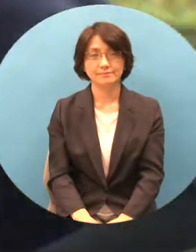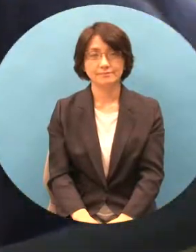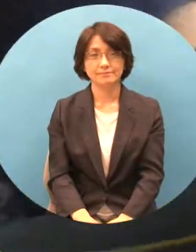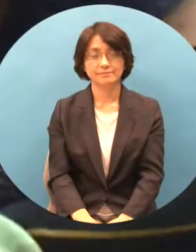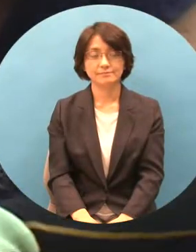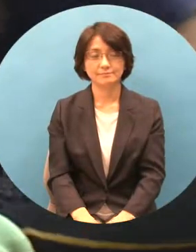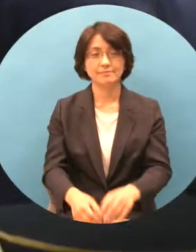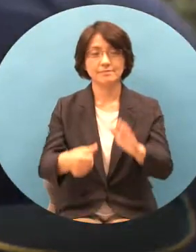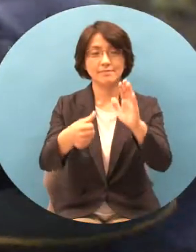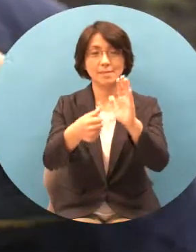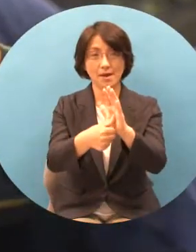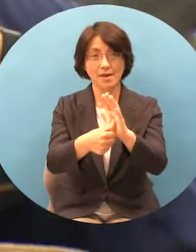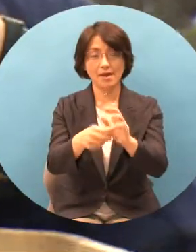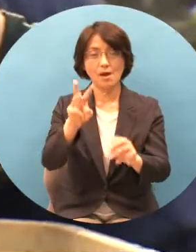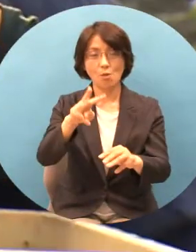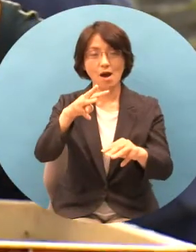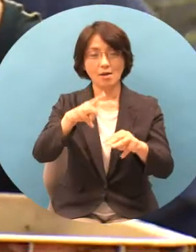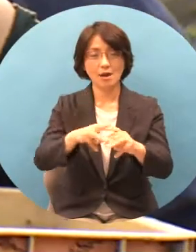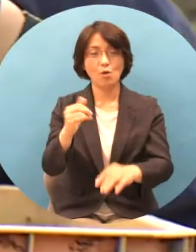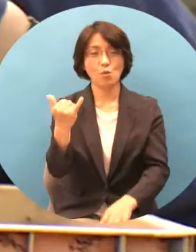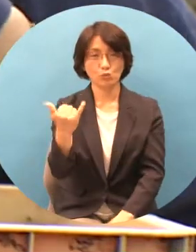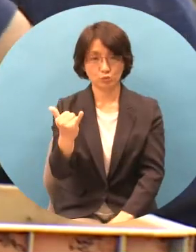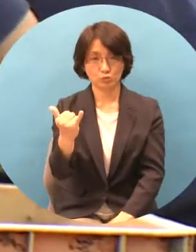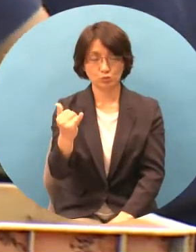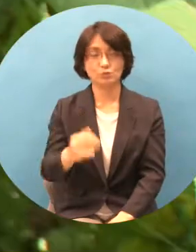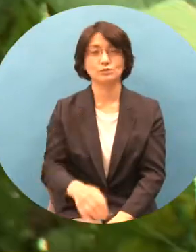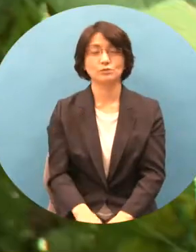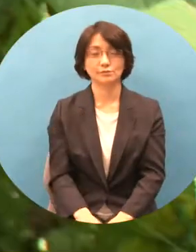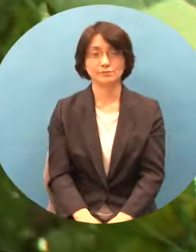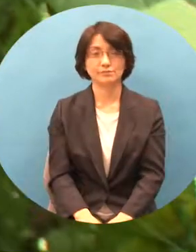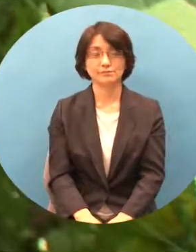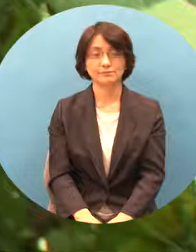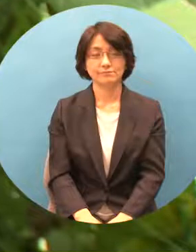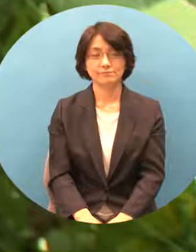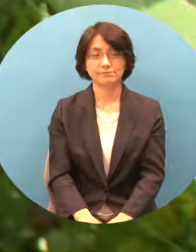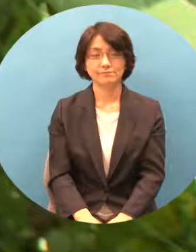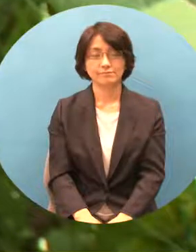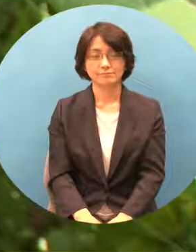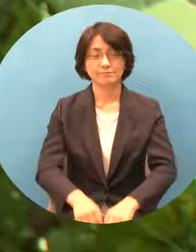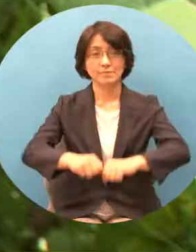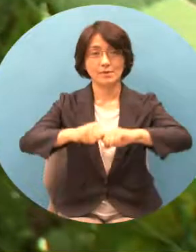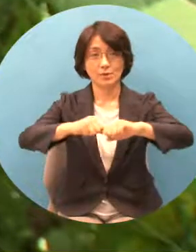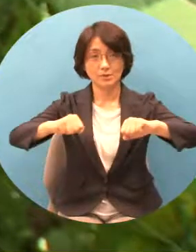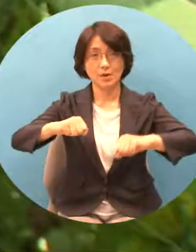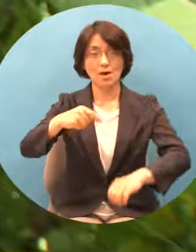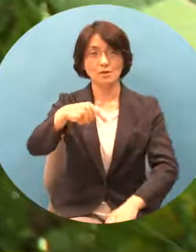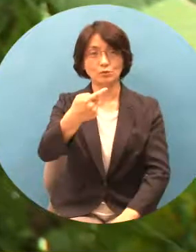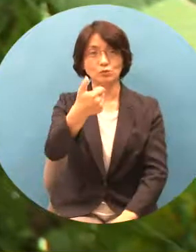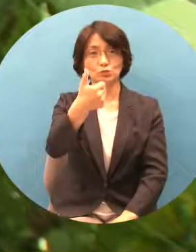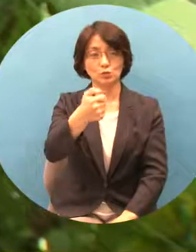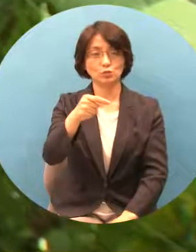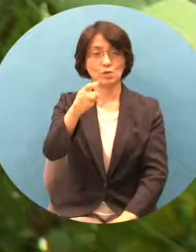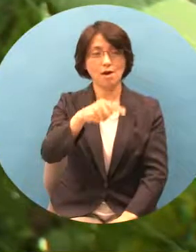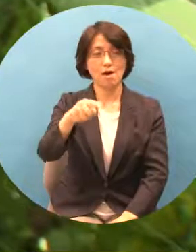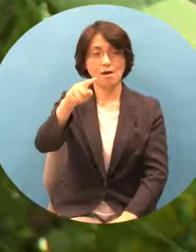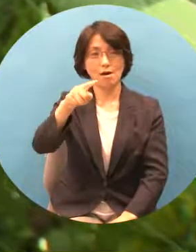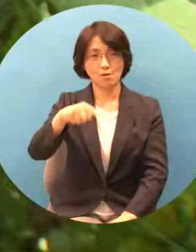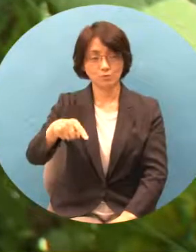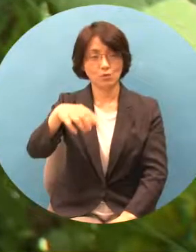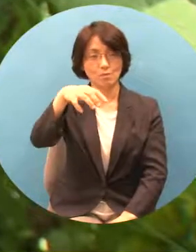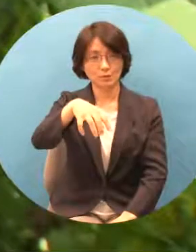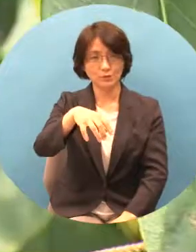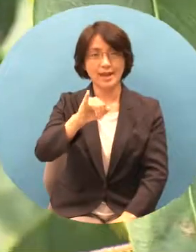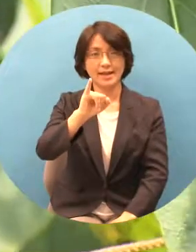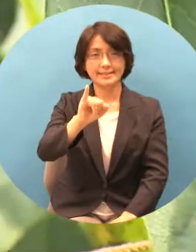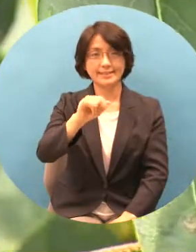和田博之さん、よしこさんご夫妻です。和田さんの畑では150アールの敷地でインゲン